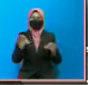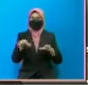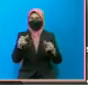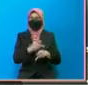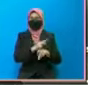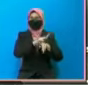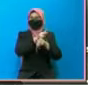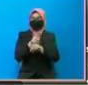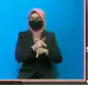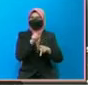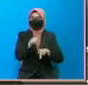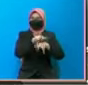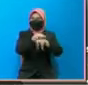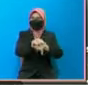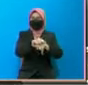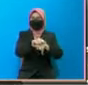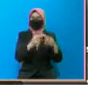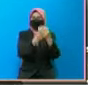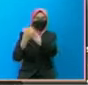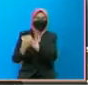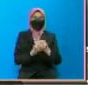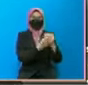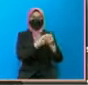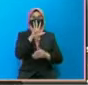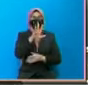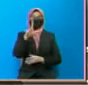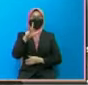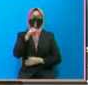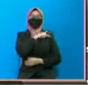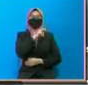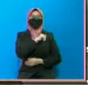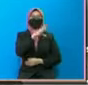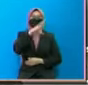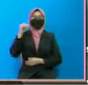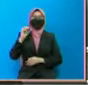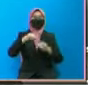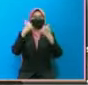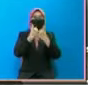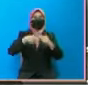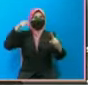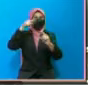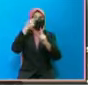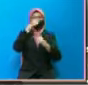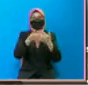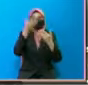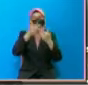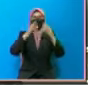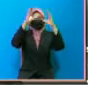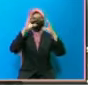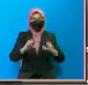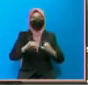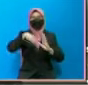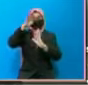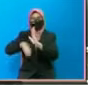dengan mewujudkan koordinasi statistik dan bersepadu diantara 53 Kementerian Regency bertujuan memudahkan tata cara